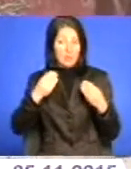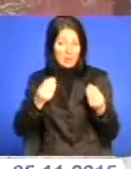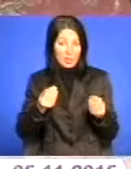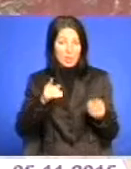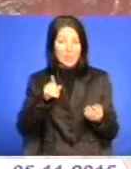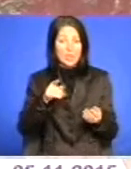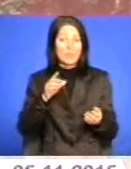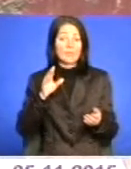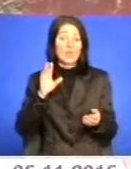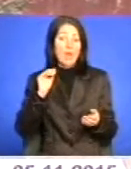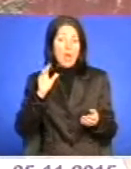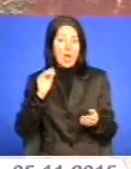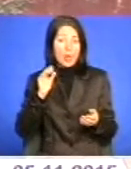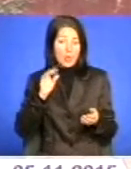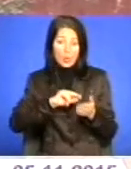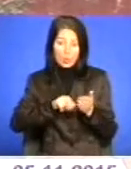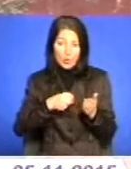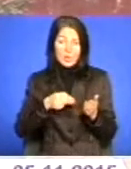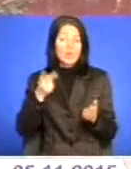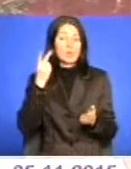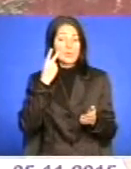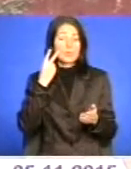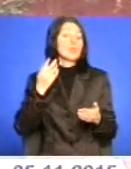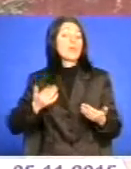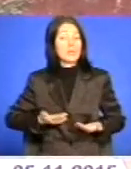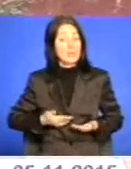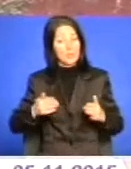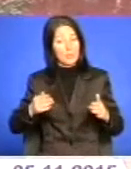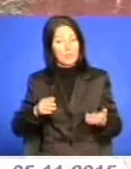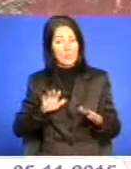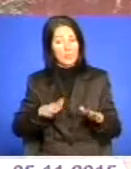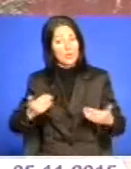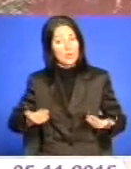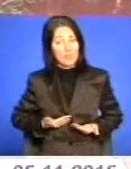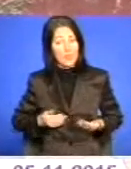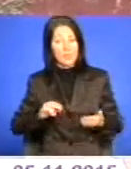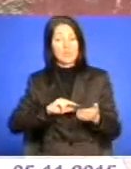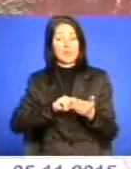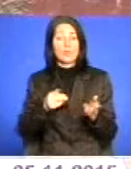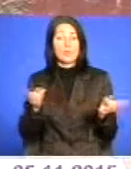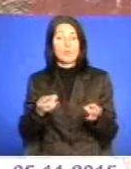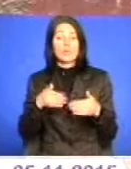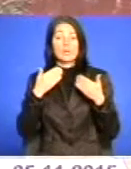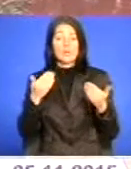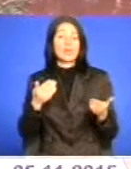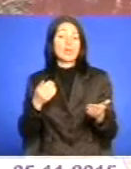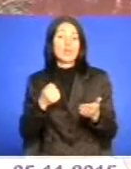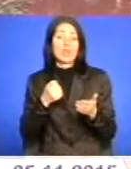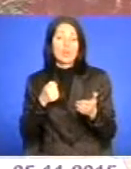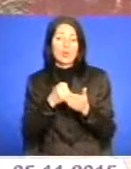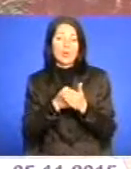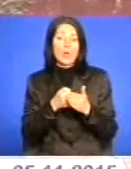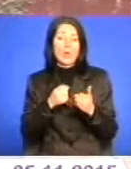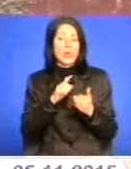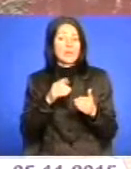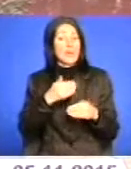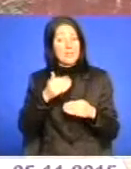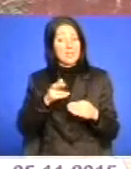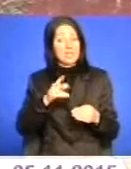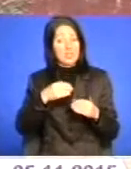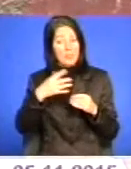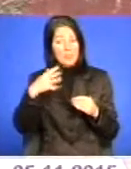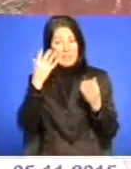проживання. За посвідкою іноземець повинен звернутися не пізніше, ніж за 15 днів до завершення дії його візи. І